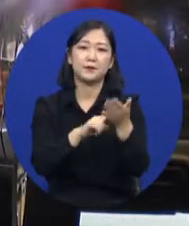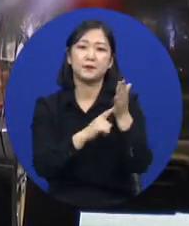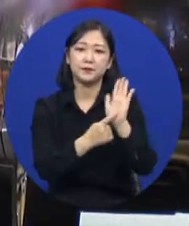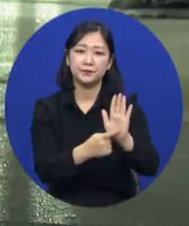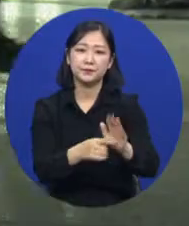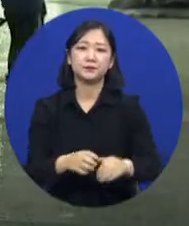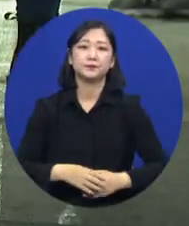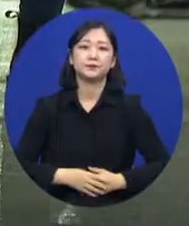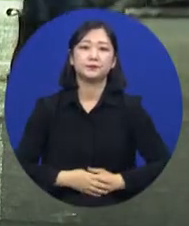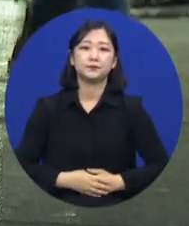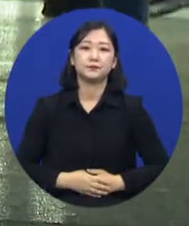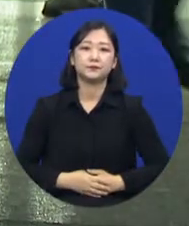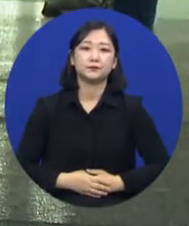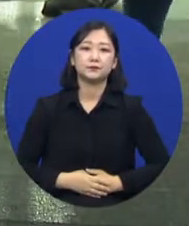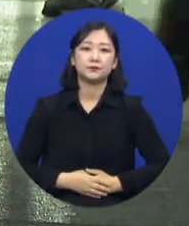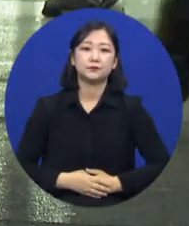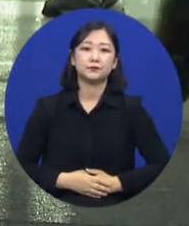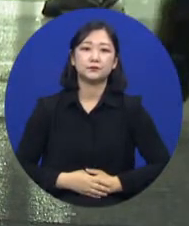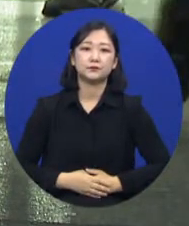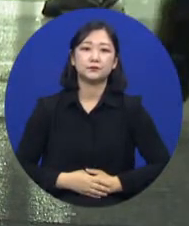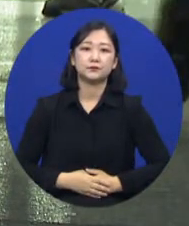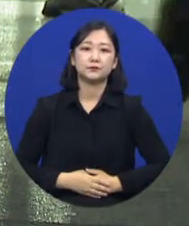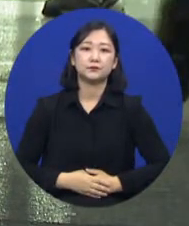mbc 뉴스 박성종 입니다